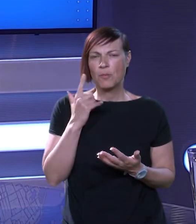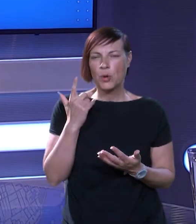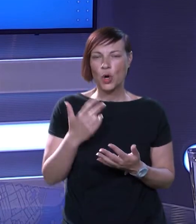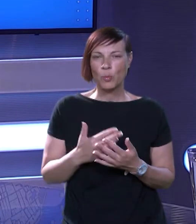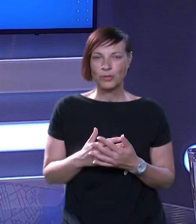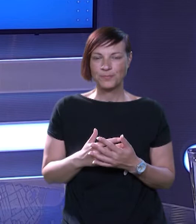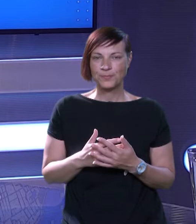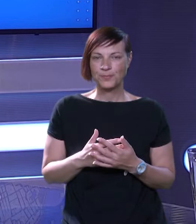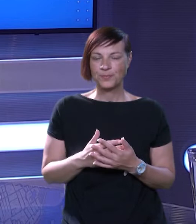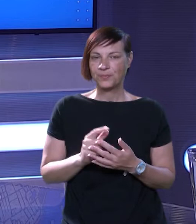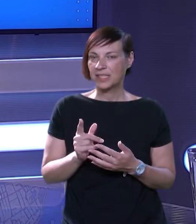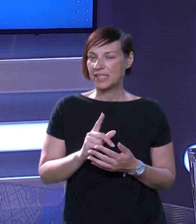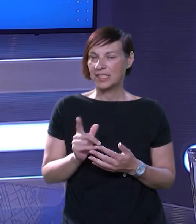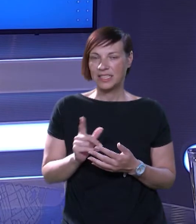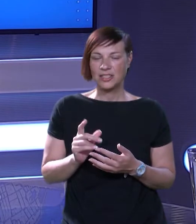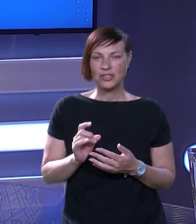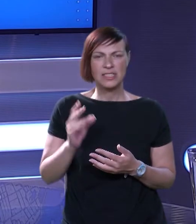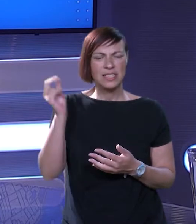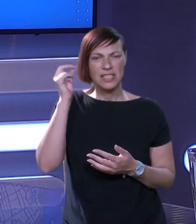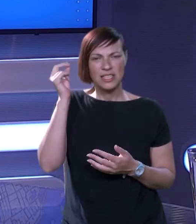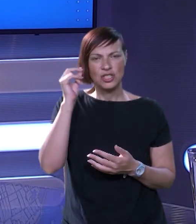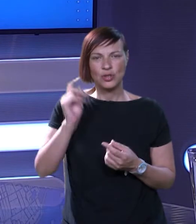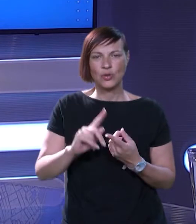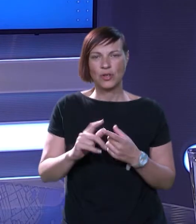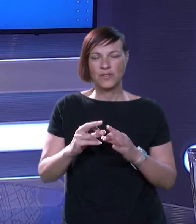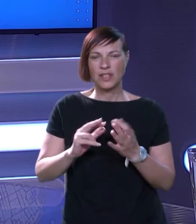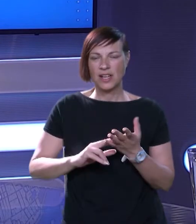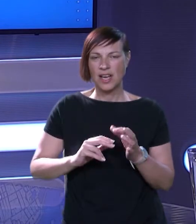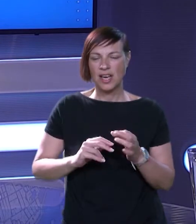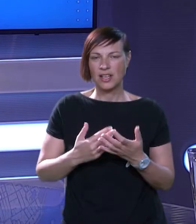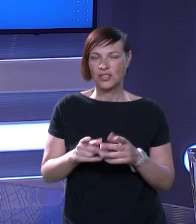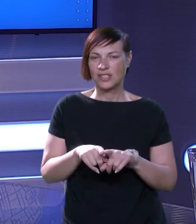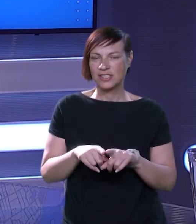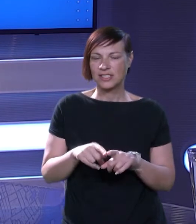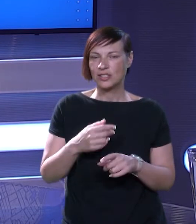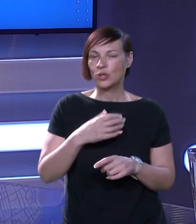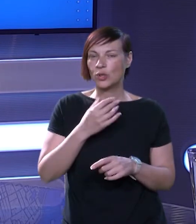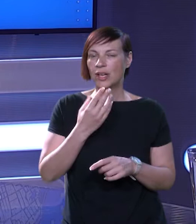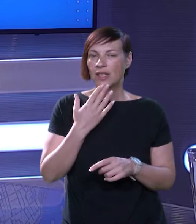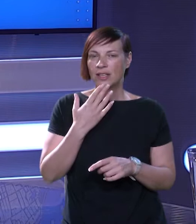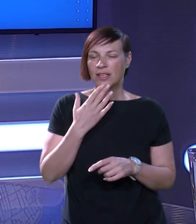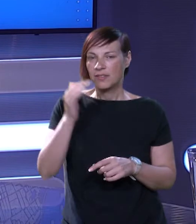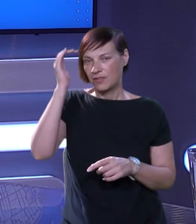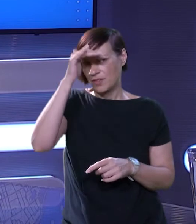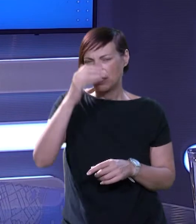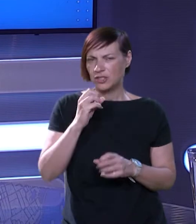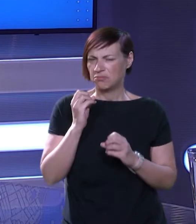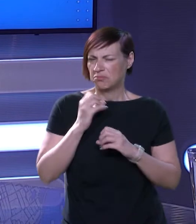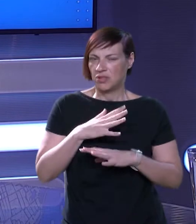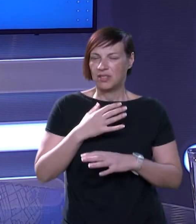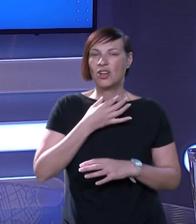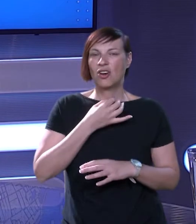probu i nikoga se nije ništa čulo, Frano je podro glas istu večer. I onda je sjeo i